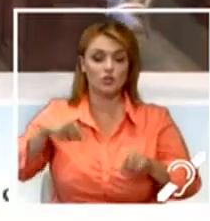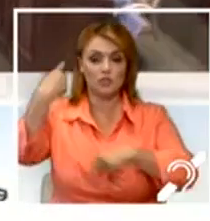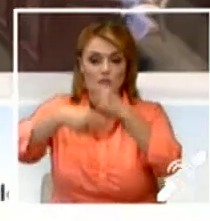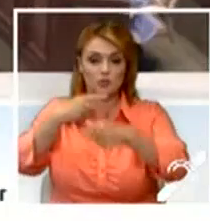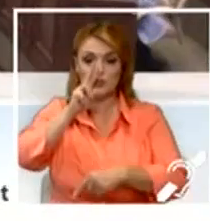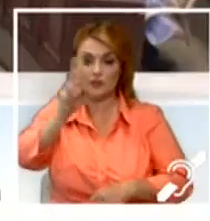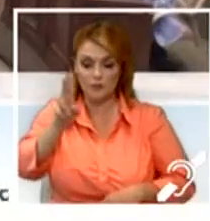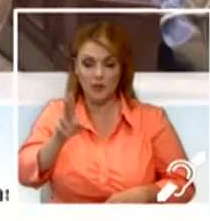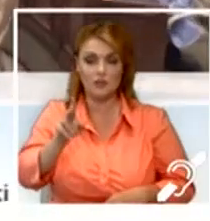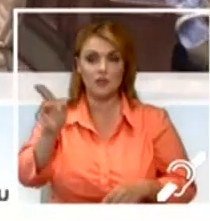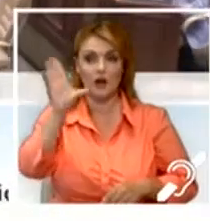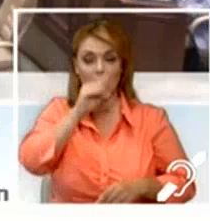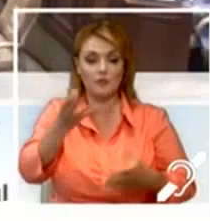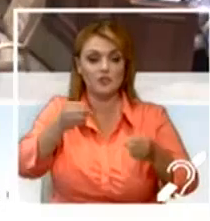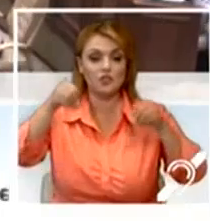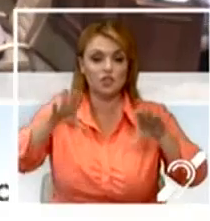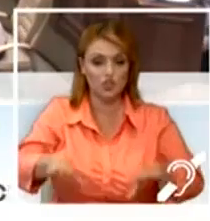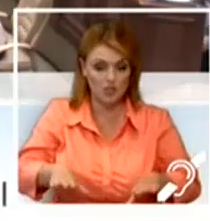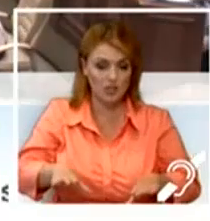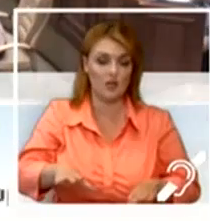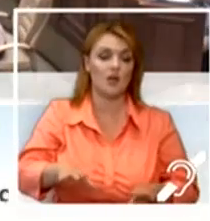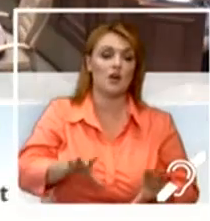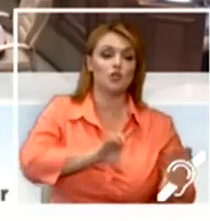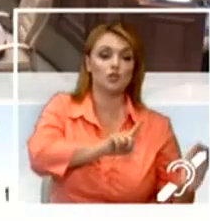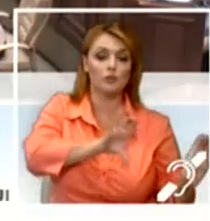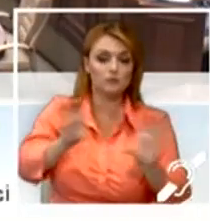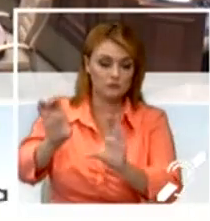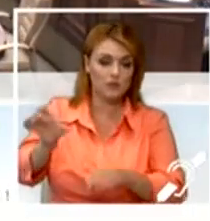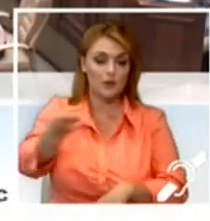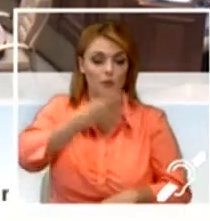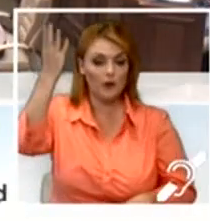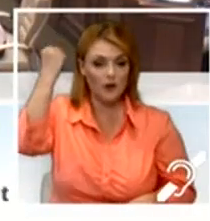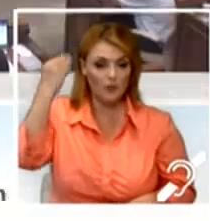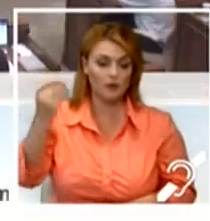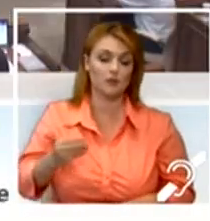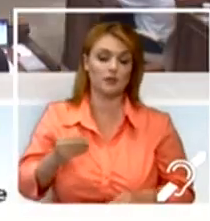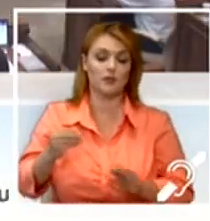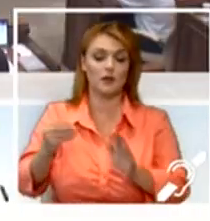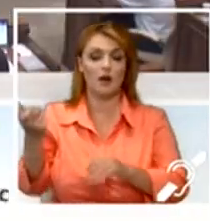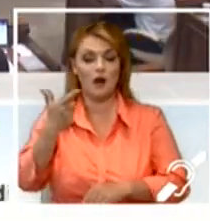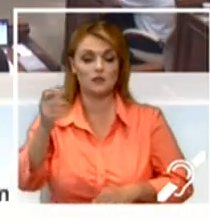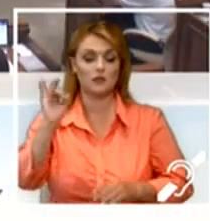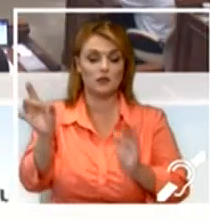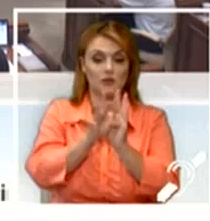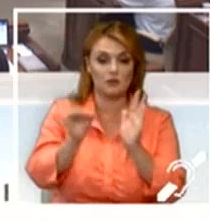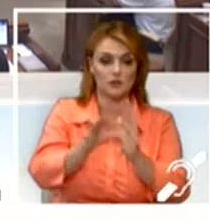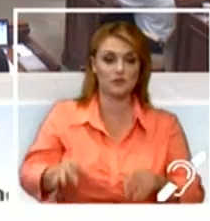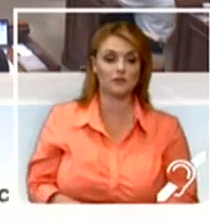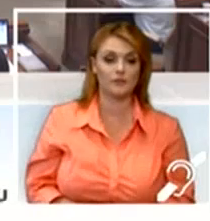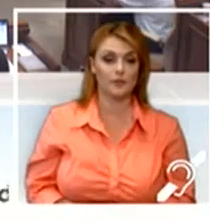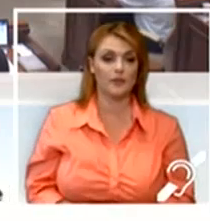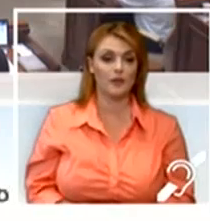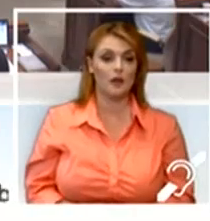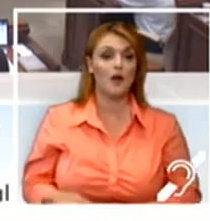decizii importante privind aprovizionarea țării cu gaze naturale, indiferent de decizia Gazpromului față de Moldova